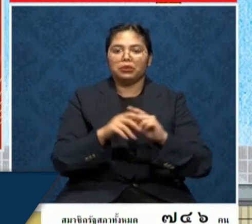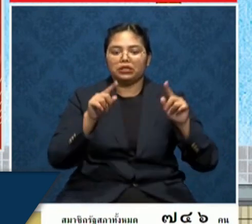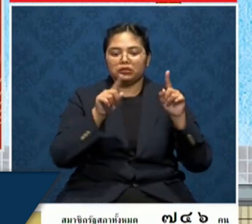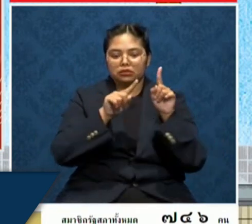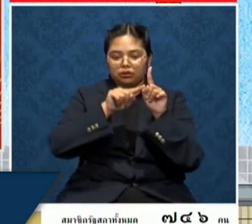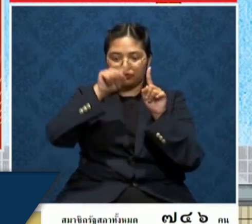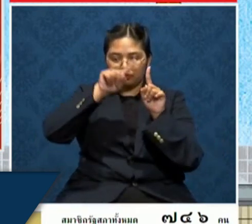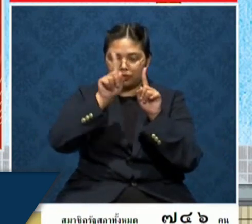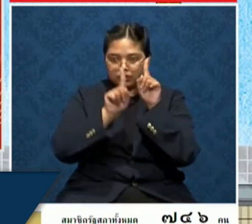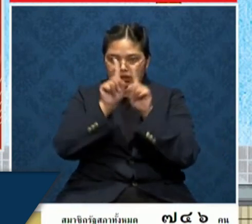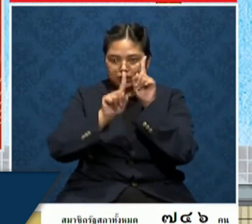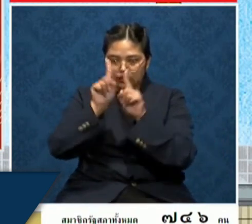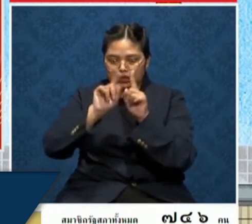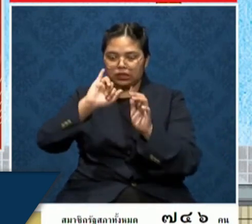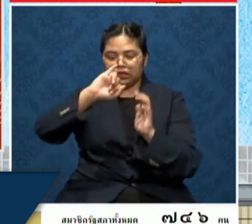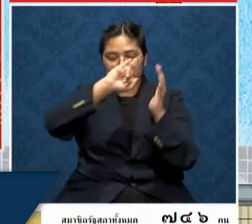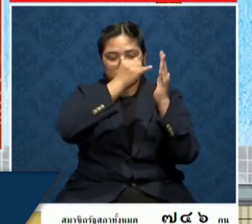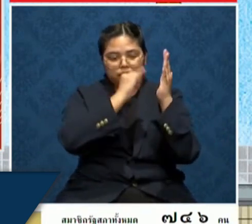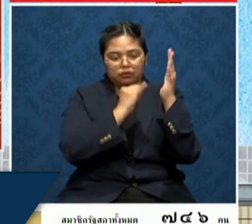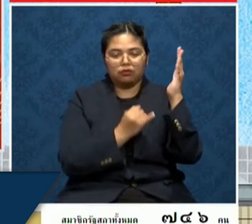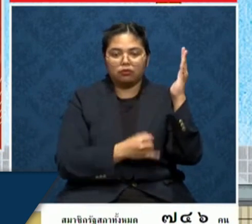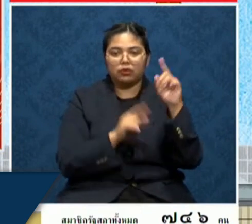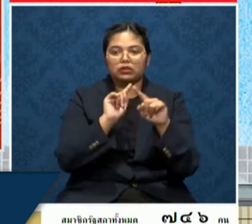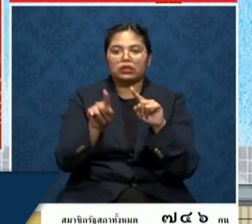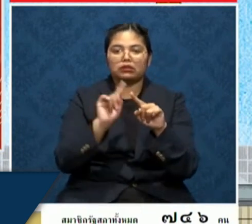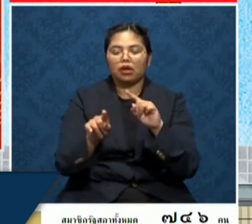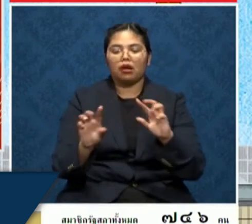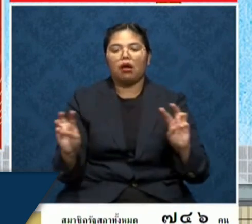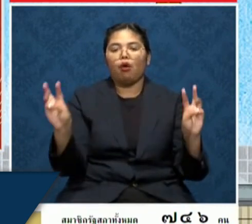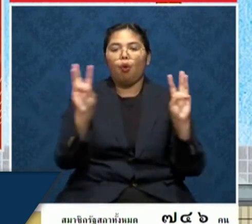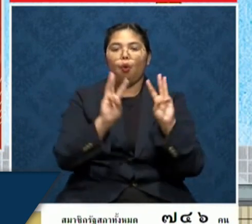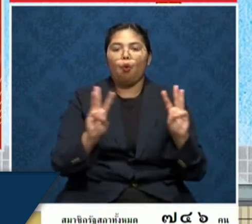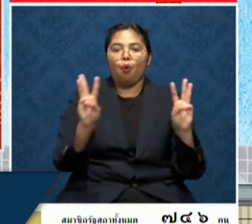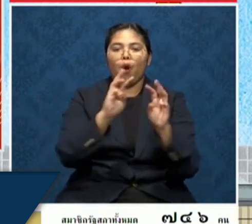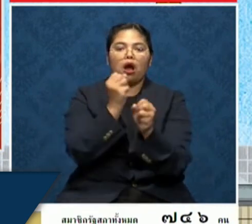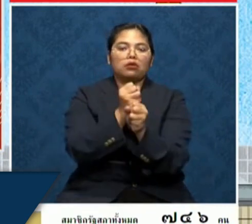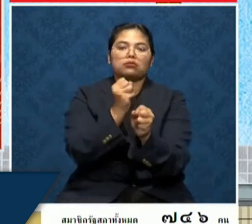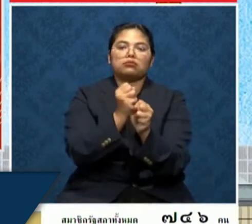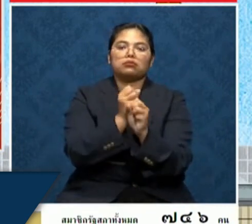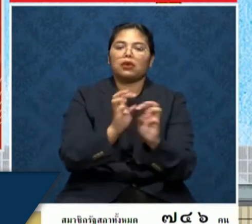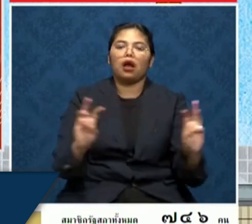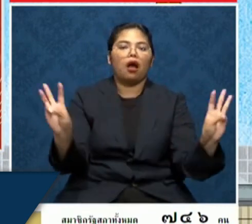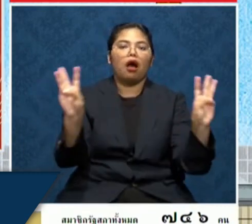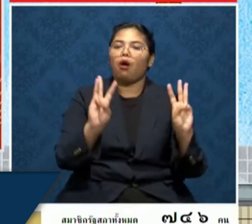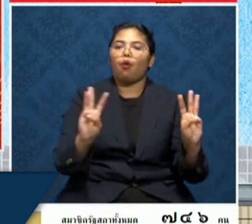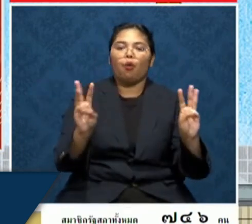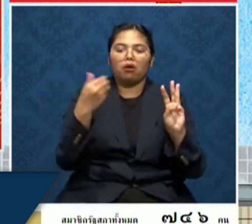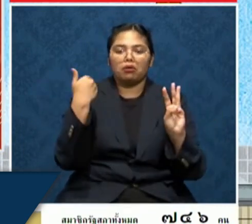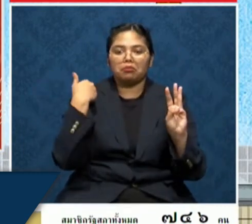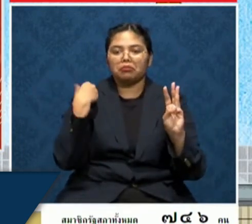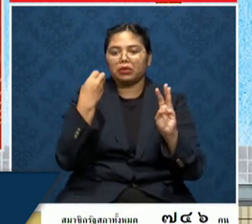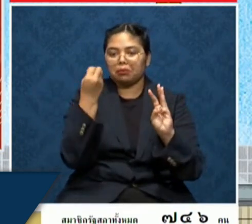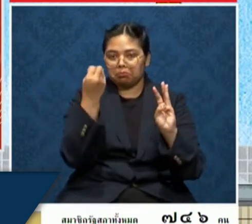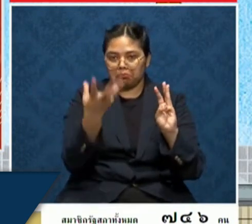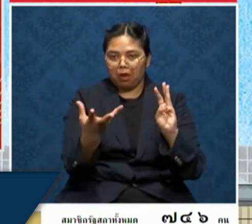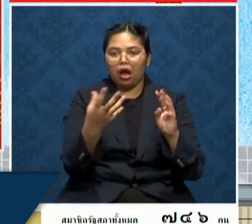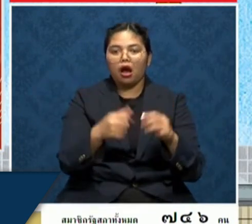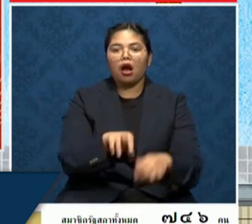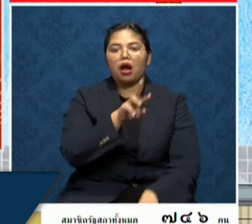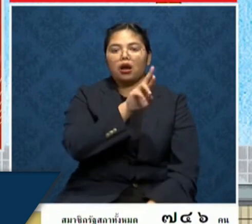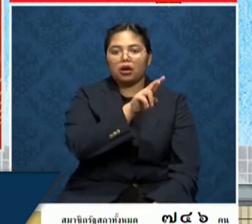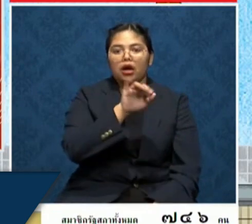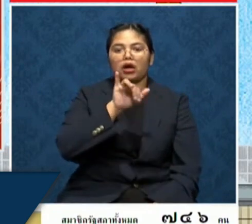ก็ยิ่งชี้ความล้มเหลวชัดการว่างงานในเขตจังหวัด EEC มีแนวโน้มเพิ่มขึ้นไม่ว่าจะเป็นในระยอง